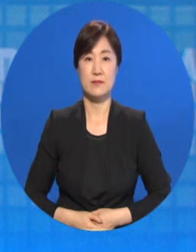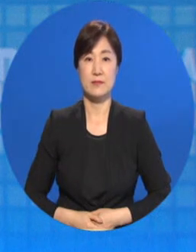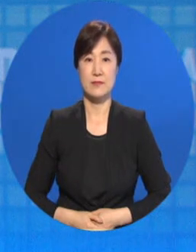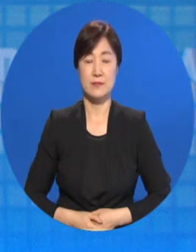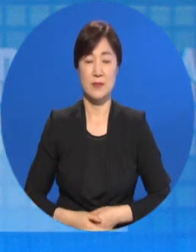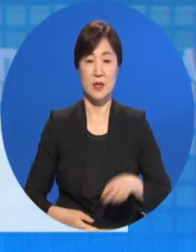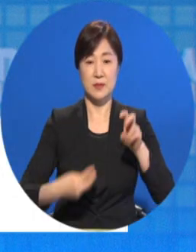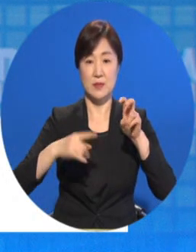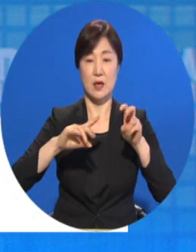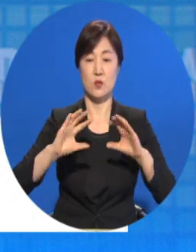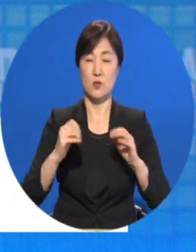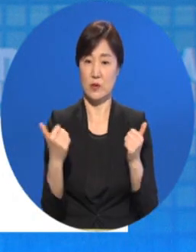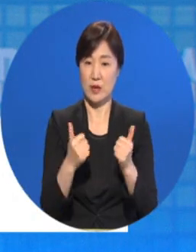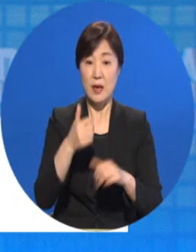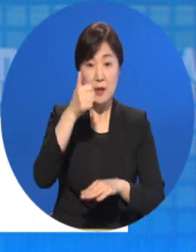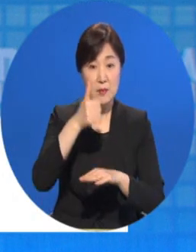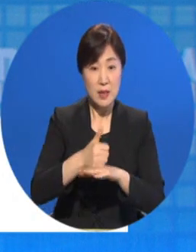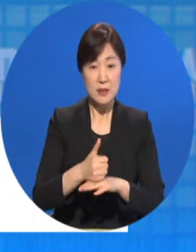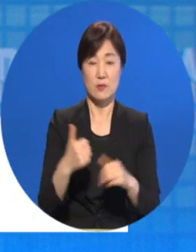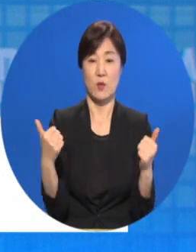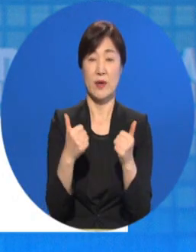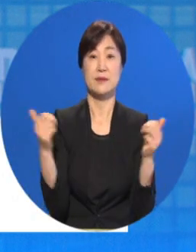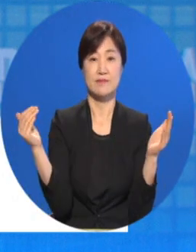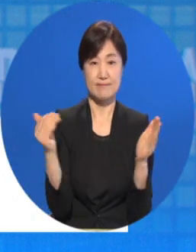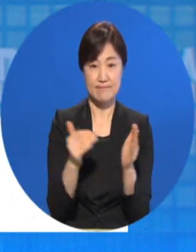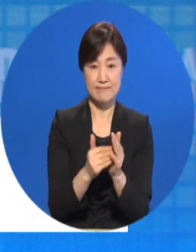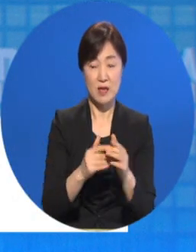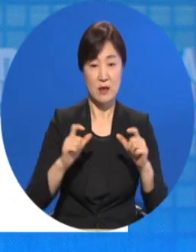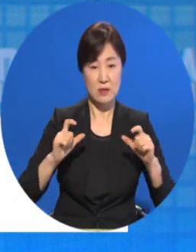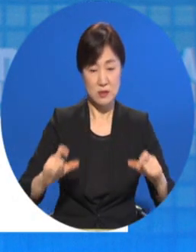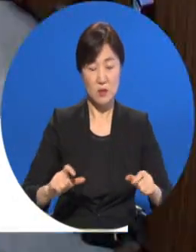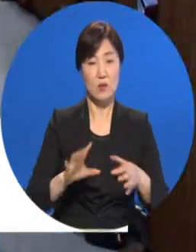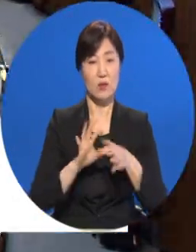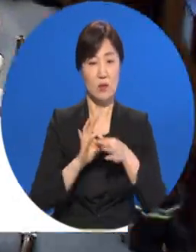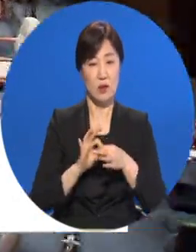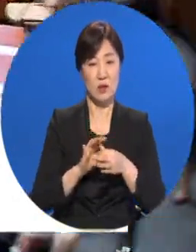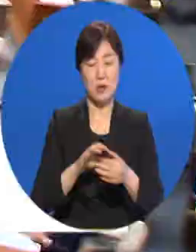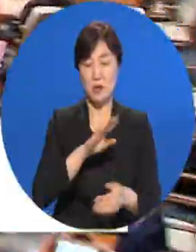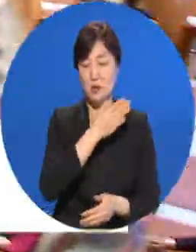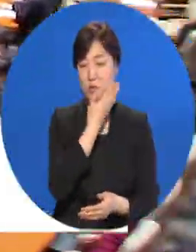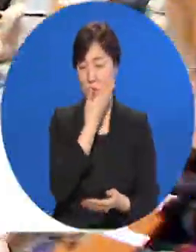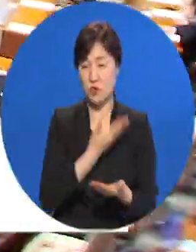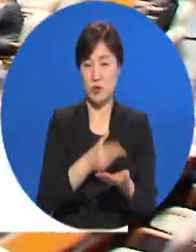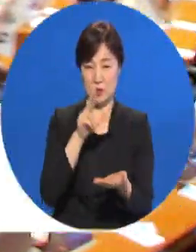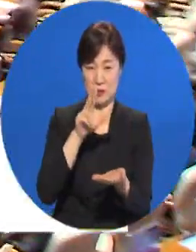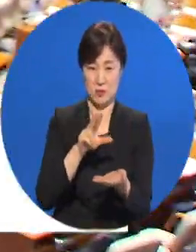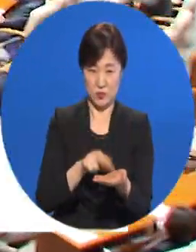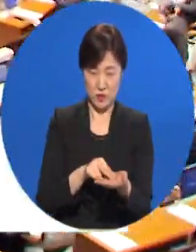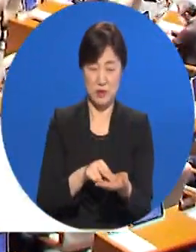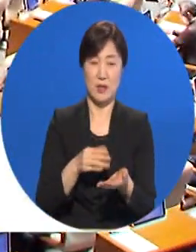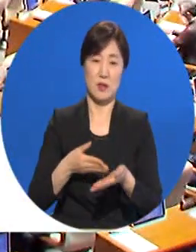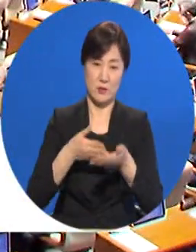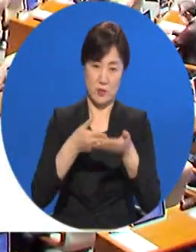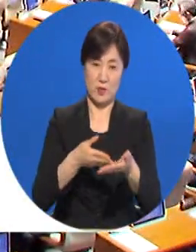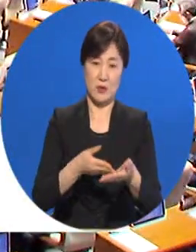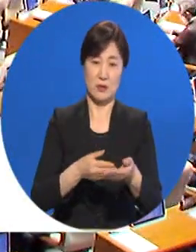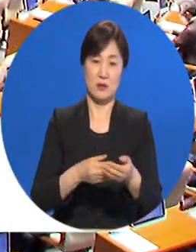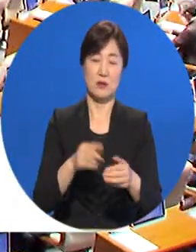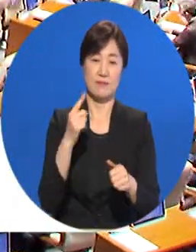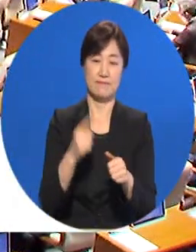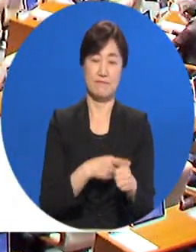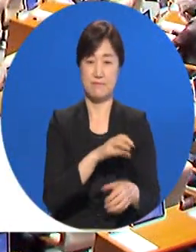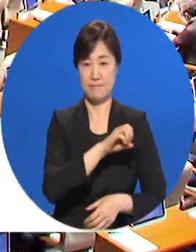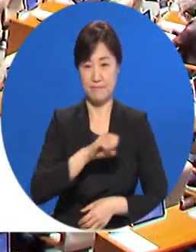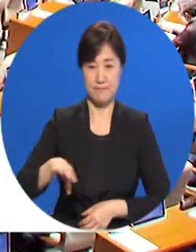20대 국회 마지막 본회의가 폐회되면서 지역과 관련된 주요 법안들이 자동 폐기됐습니다. 20대 국회가